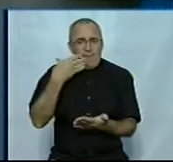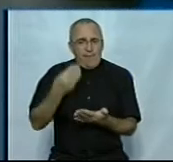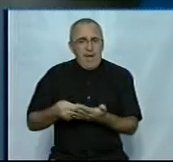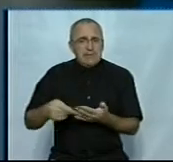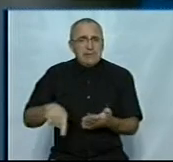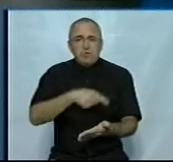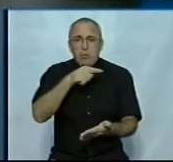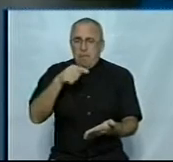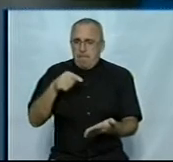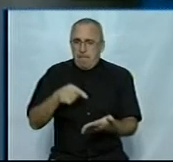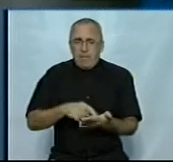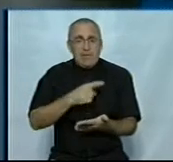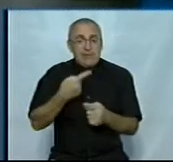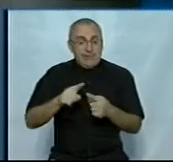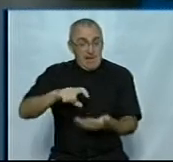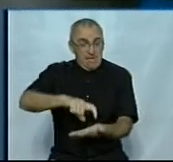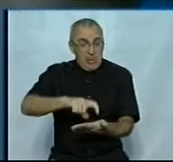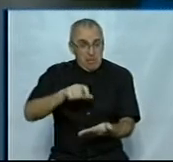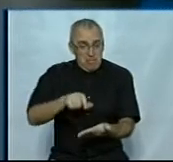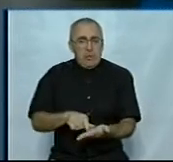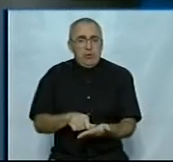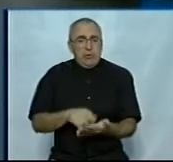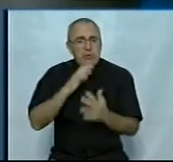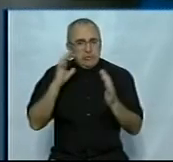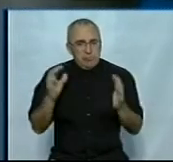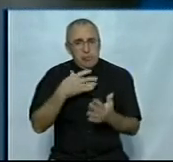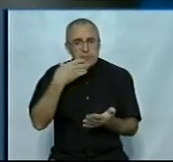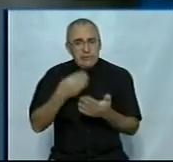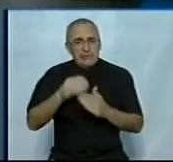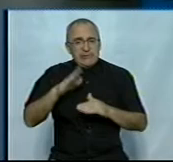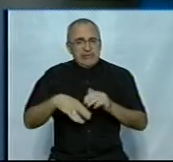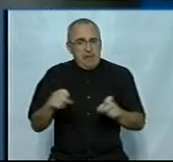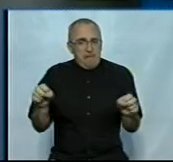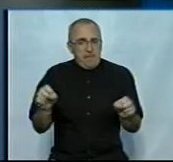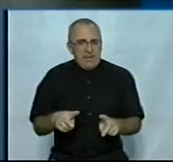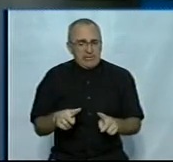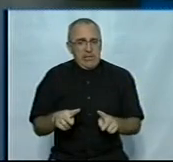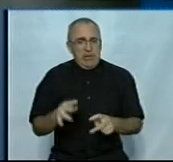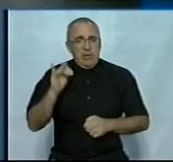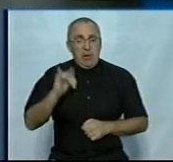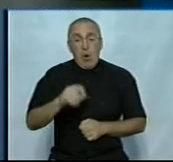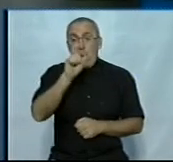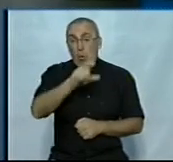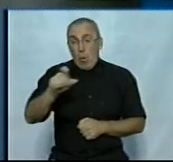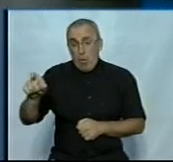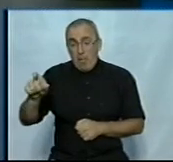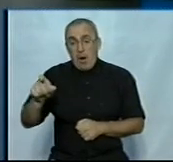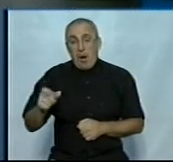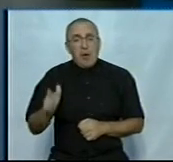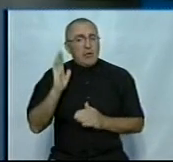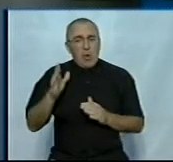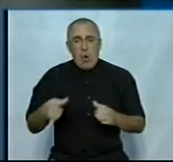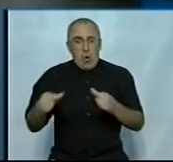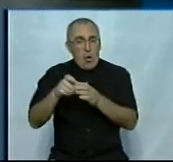міста, і обов'язково це приміщення збереже свою спеціалізацію, і громада, і лише